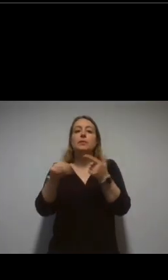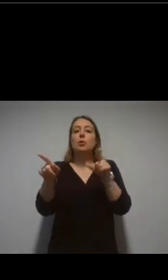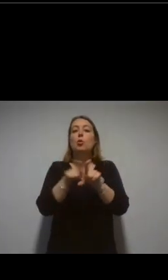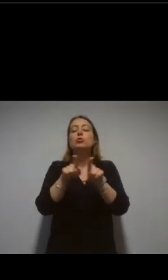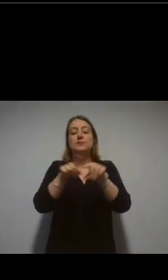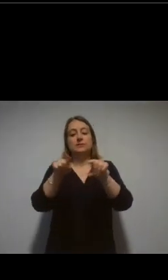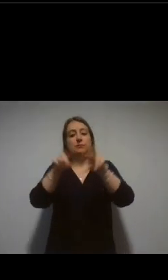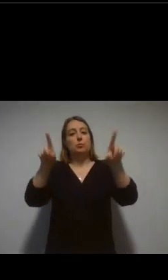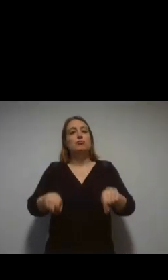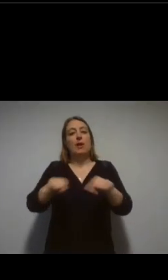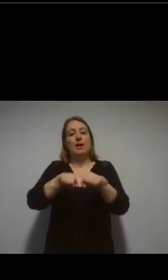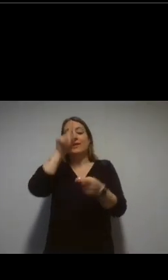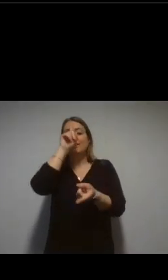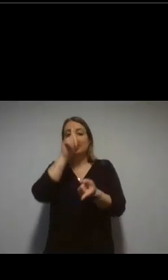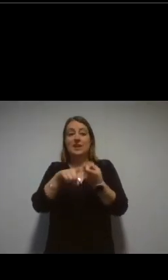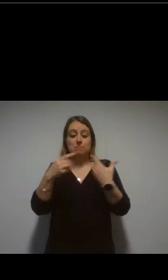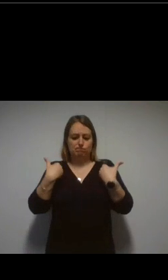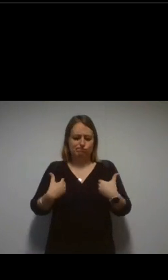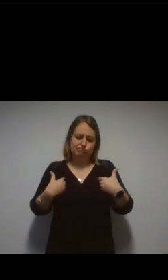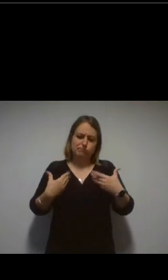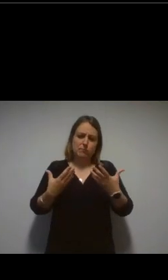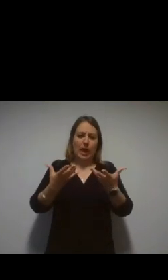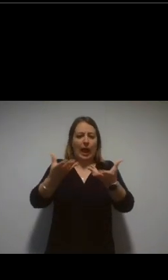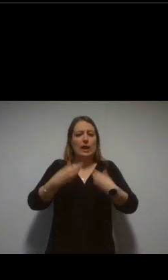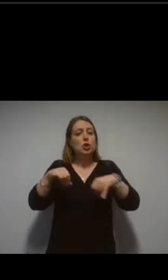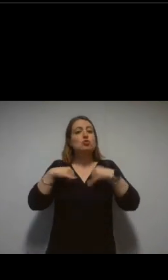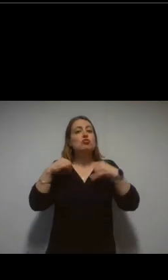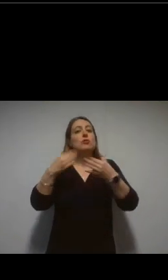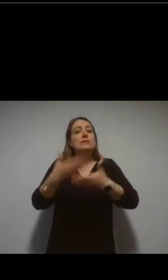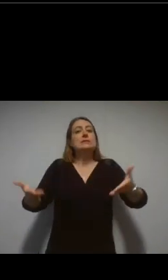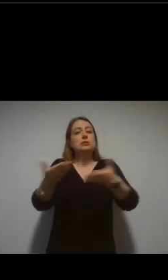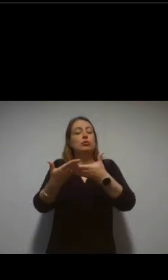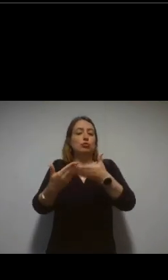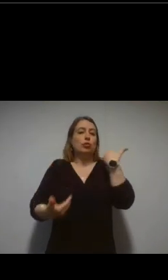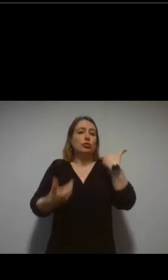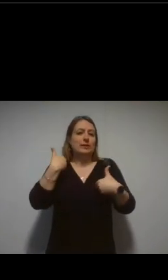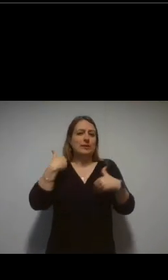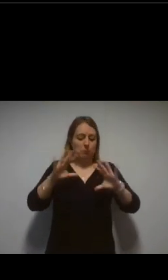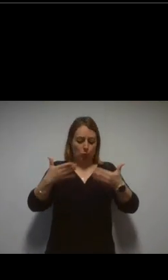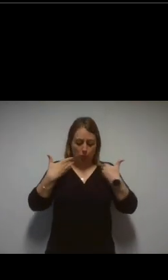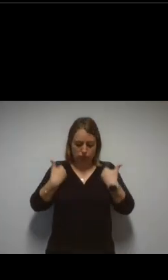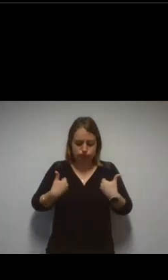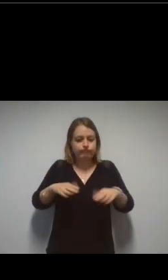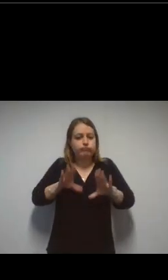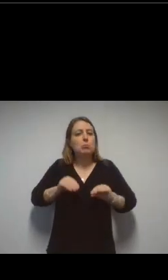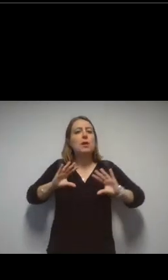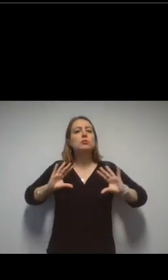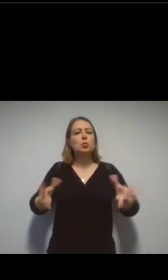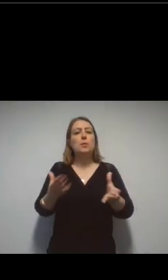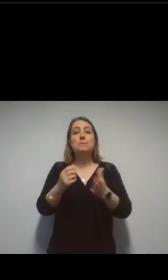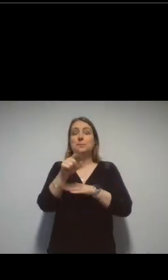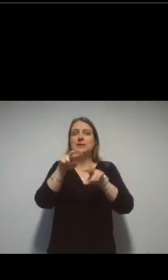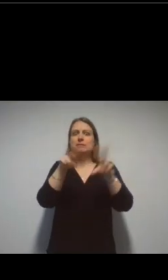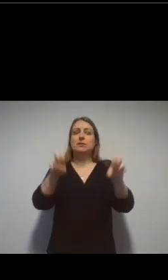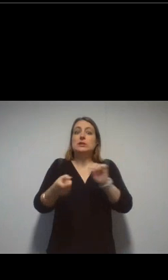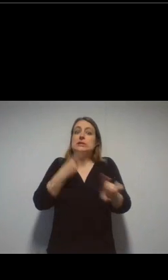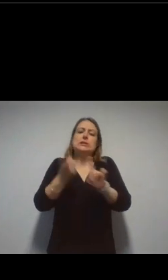de positionnement d'accueil d'un jeune en situation de handicap. On en reparlera en fin de webinaire, mais ce formulaire est très important. Donc, s'il vous